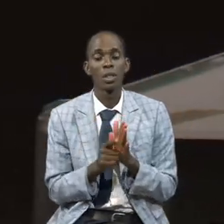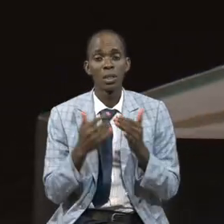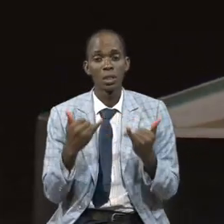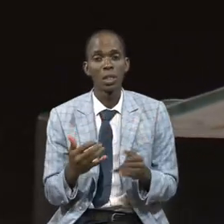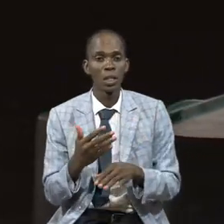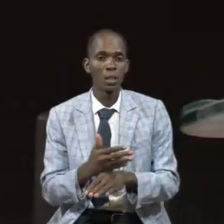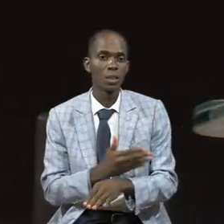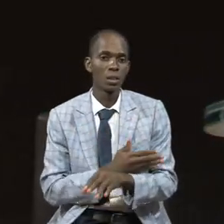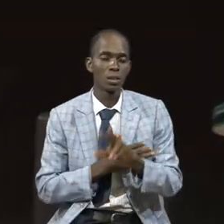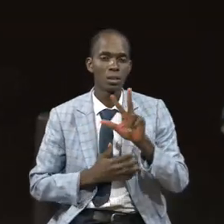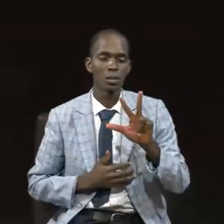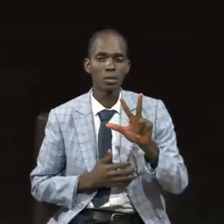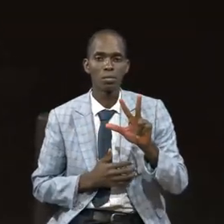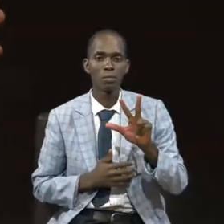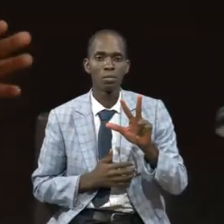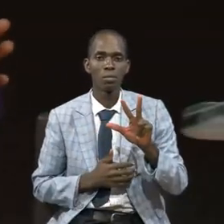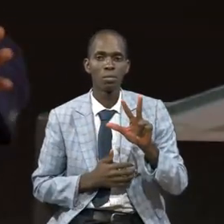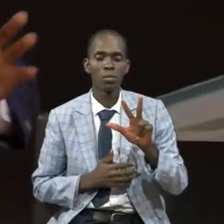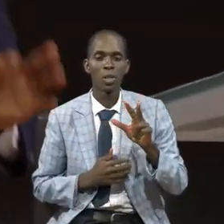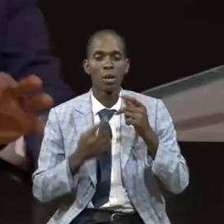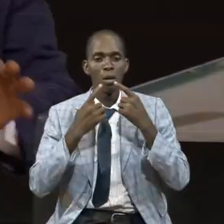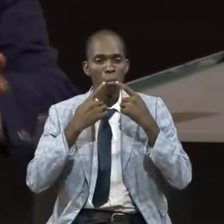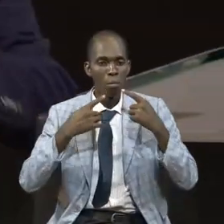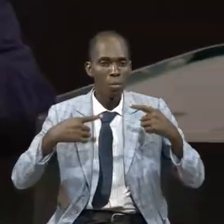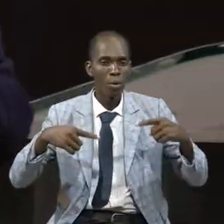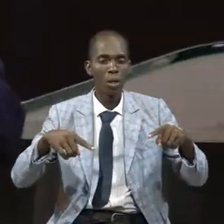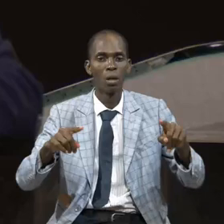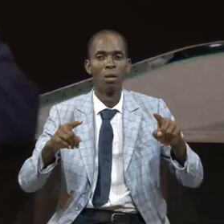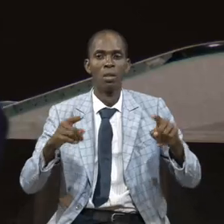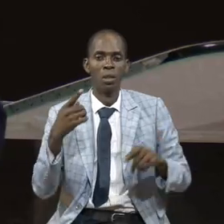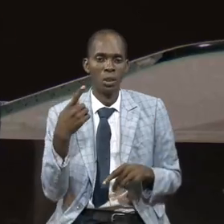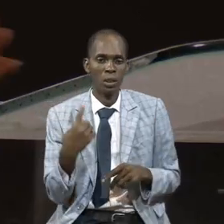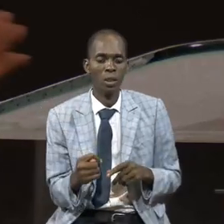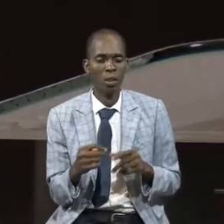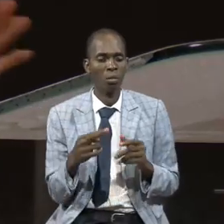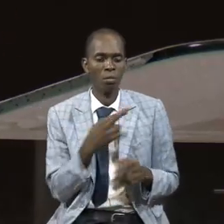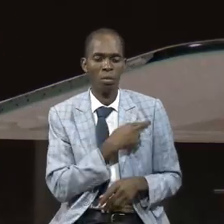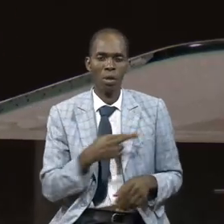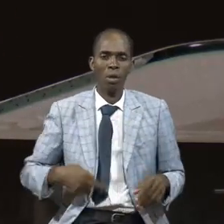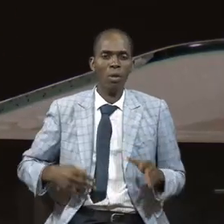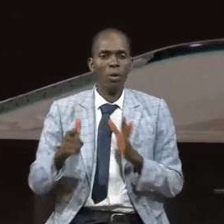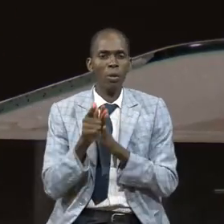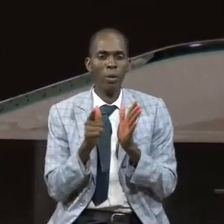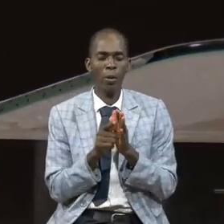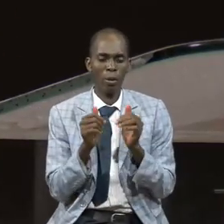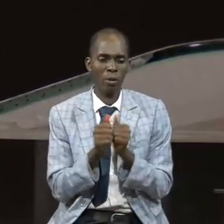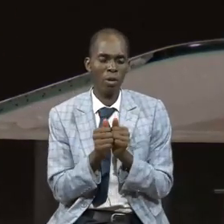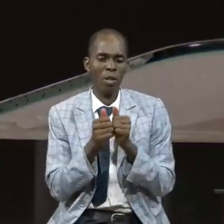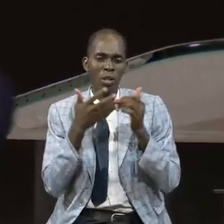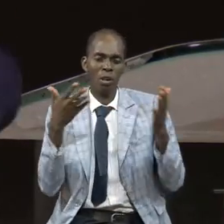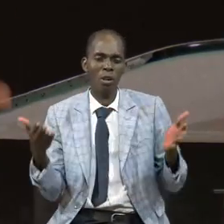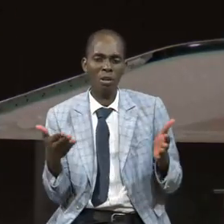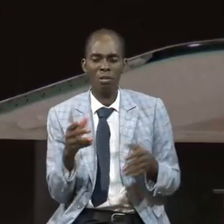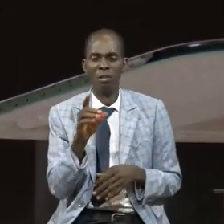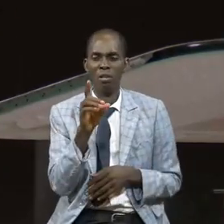loi. Dans la troisième partie ici, c'est deuxième, troisième partie, c'est proclamer